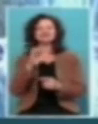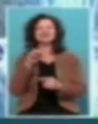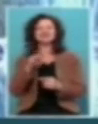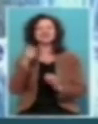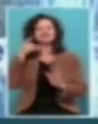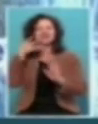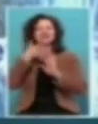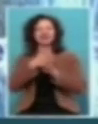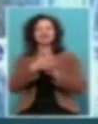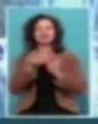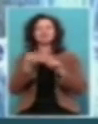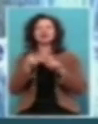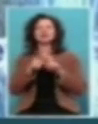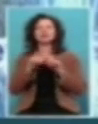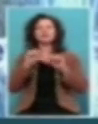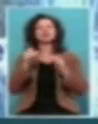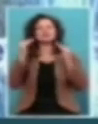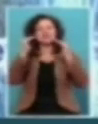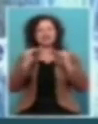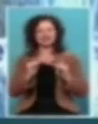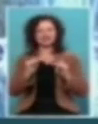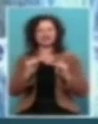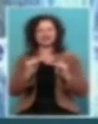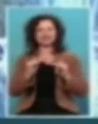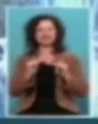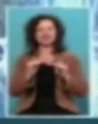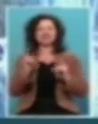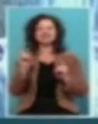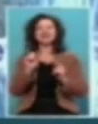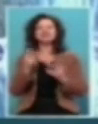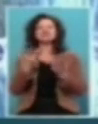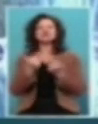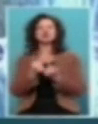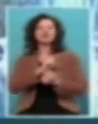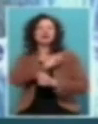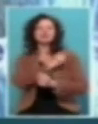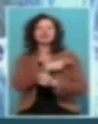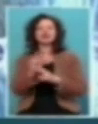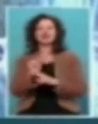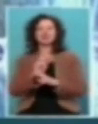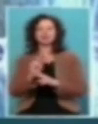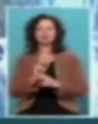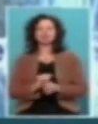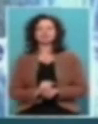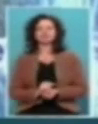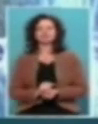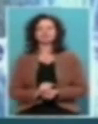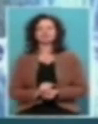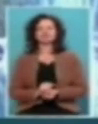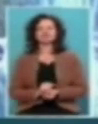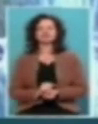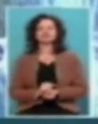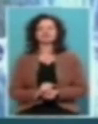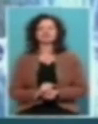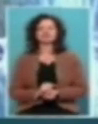жабдықтау нысандарында сапалы қызметті қамтамасыз ету. Но, тем не менее, я хочу отметить, что вот